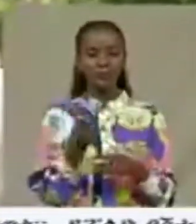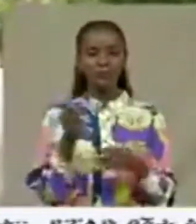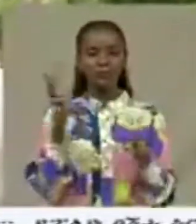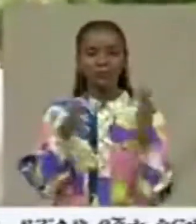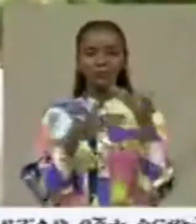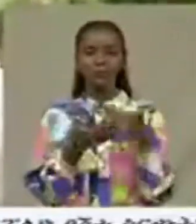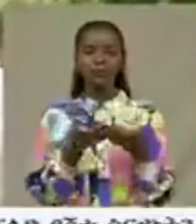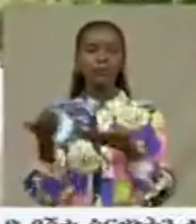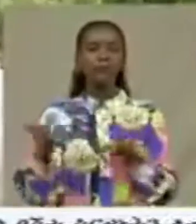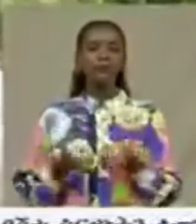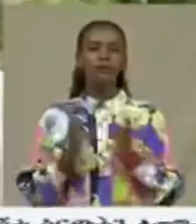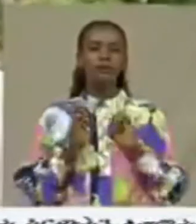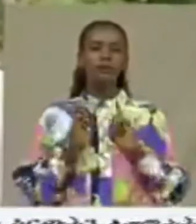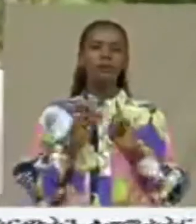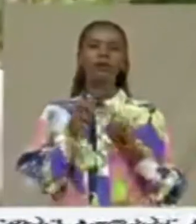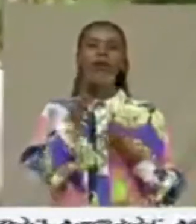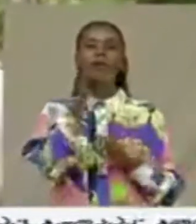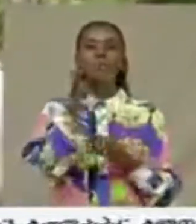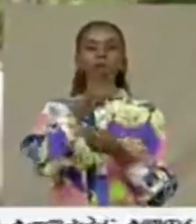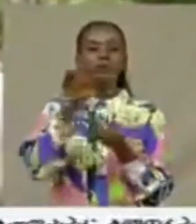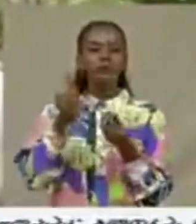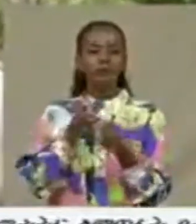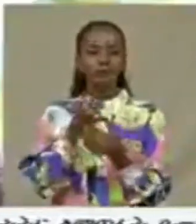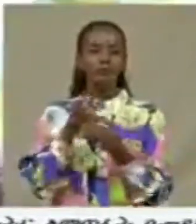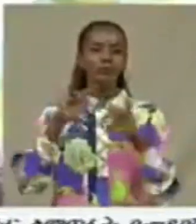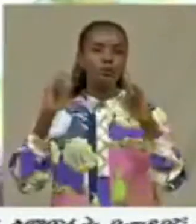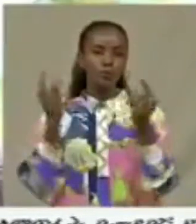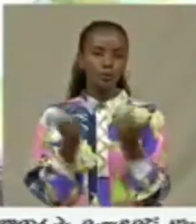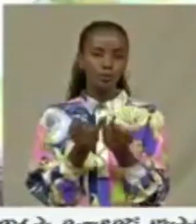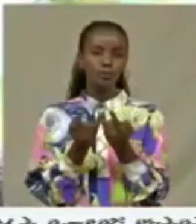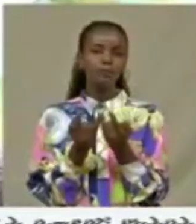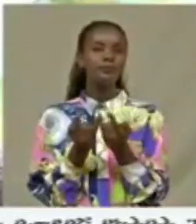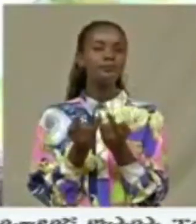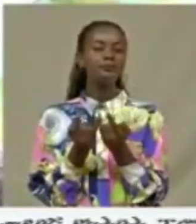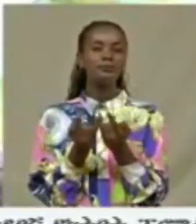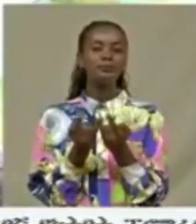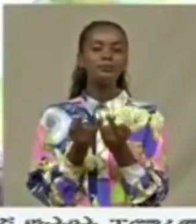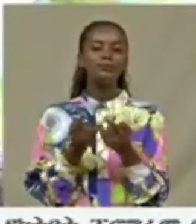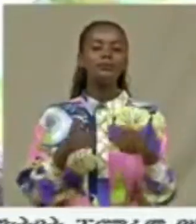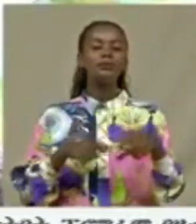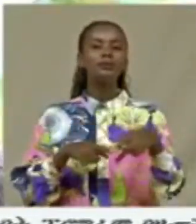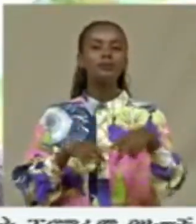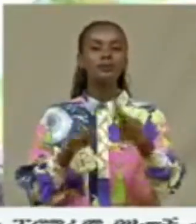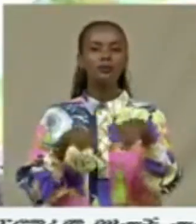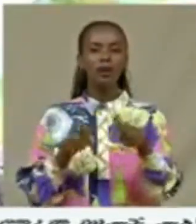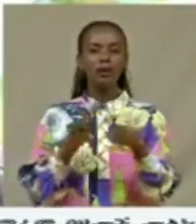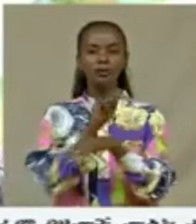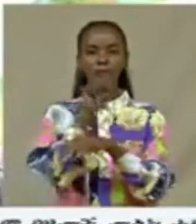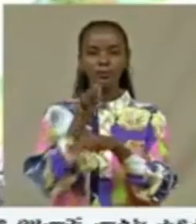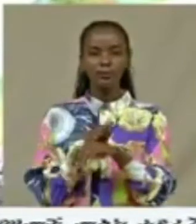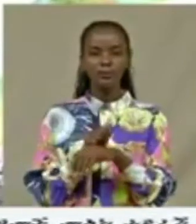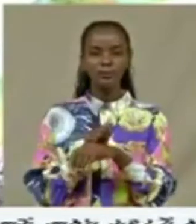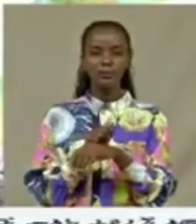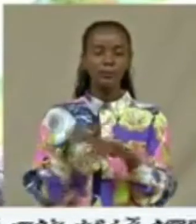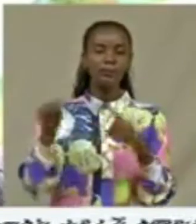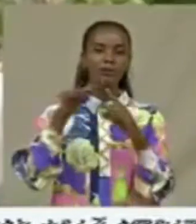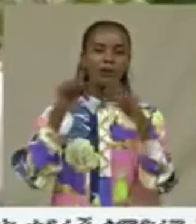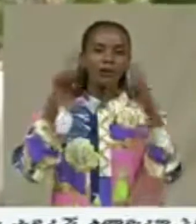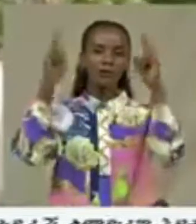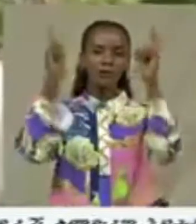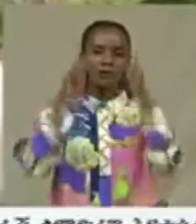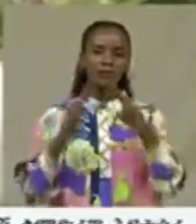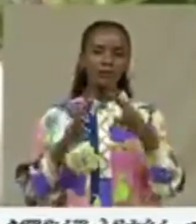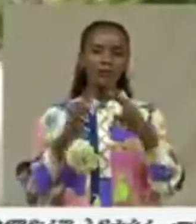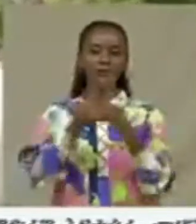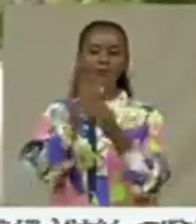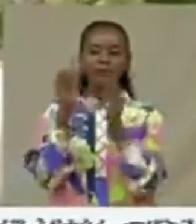ቢኖርም ከሌሎች ክልሎች የዞኑ እርሻ ተቋም እስከ ፌዴራል ድረስ